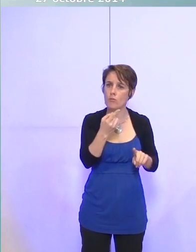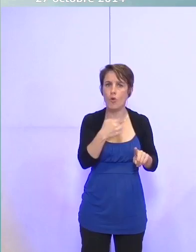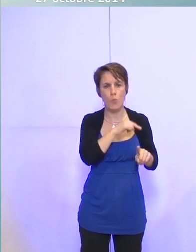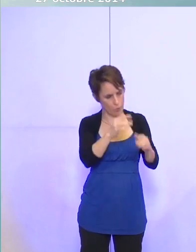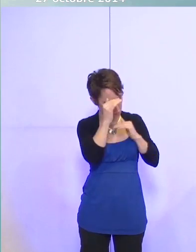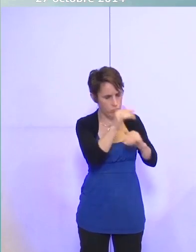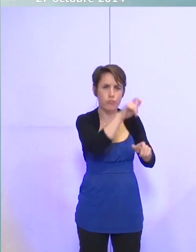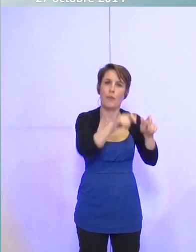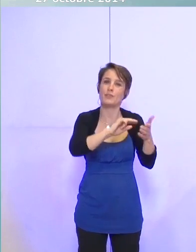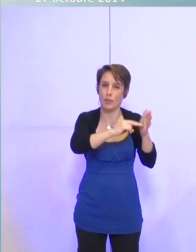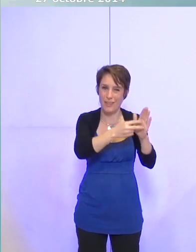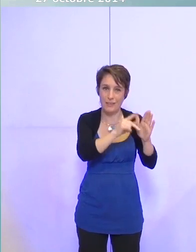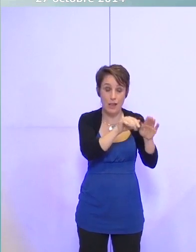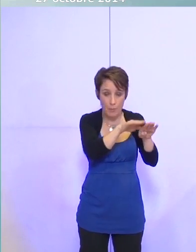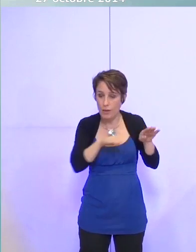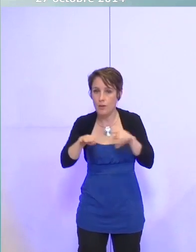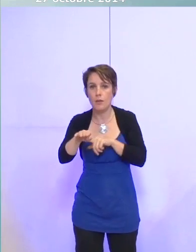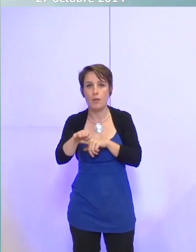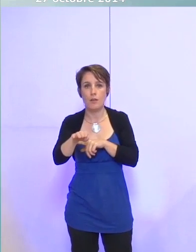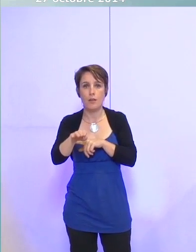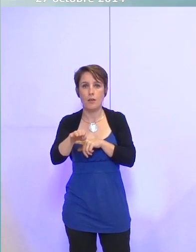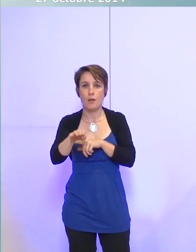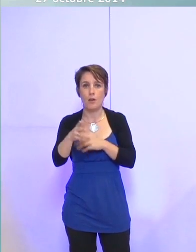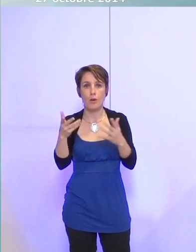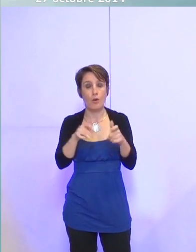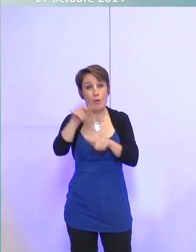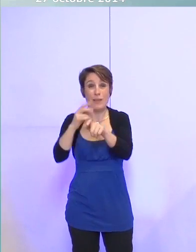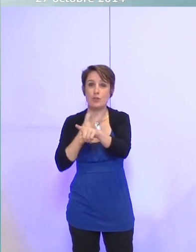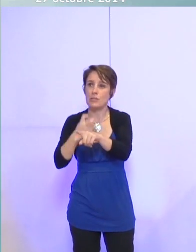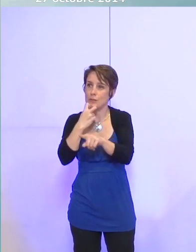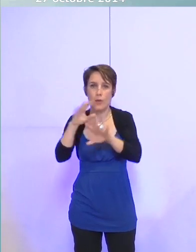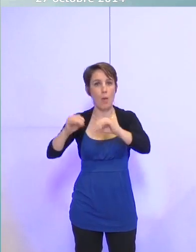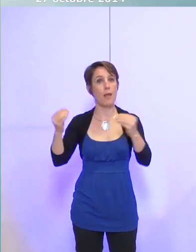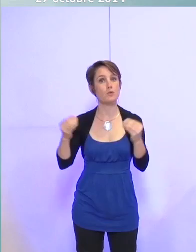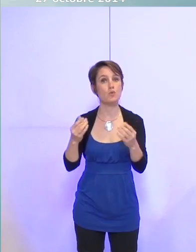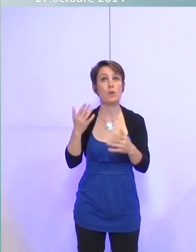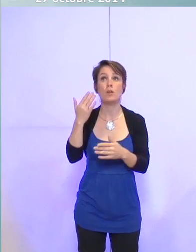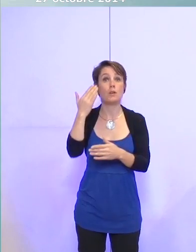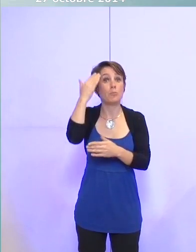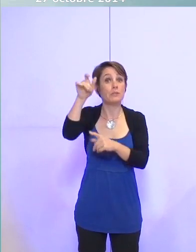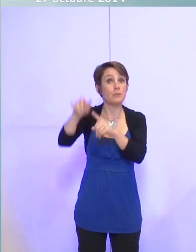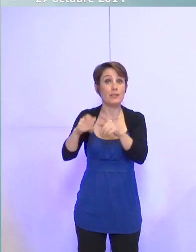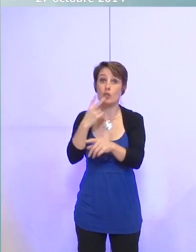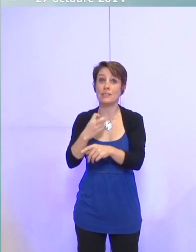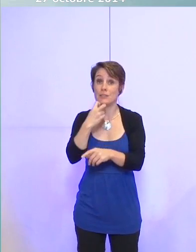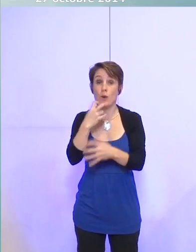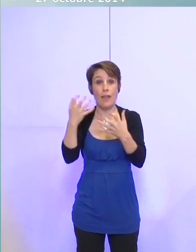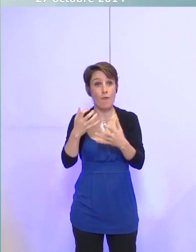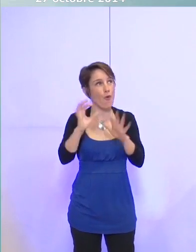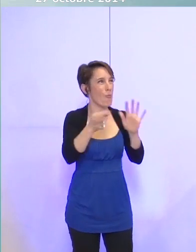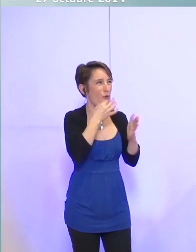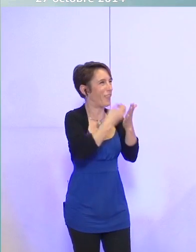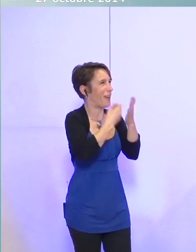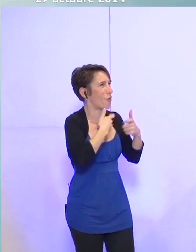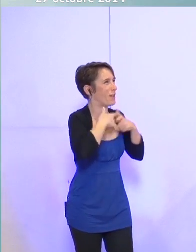celui-ci, quelle place sera laissée ou donnée au citoyen qui veut bénéficier de cet avantage qu'est l'open data ?